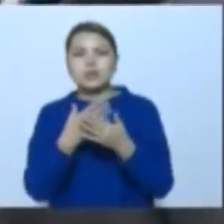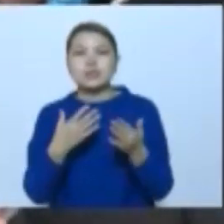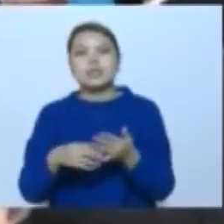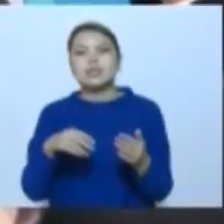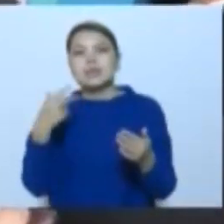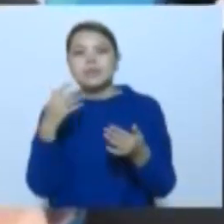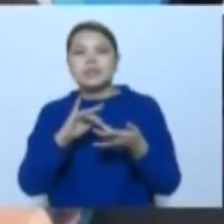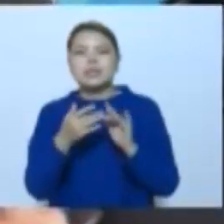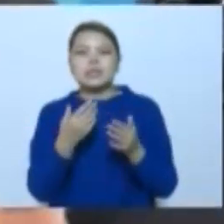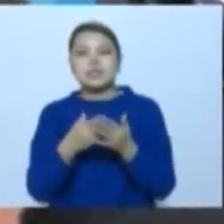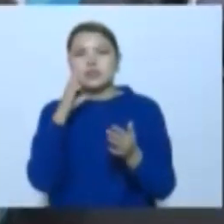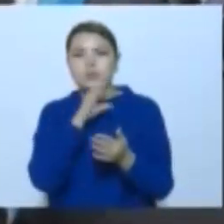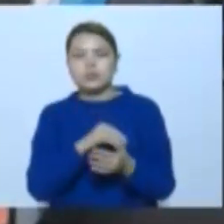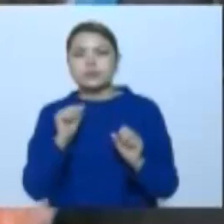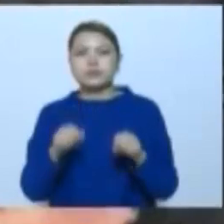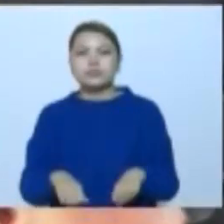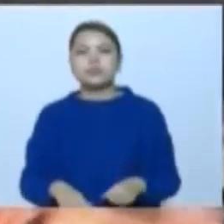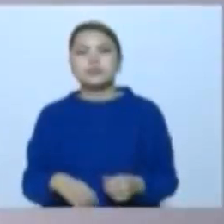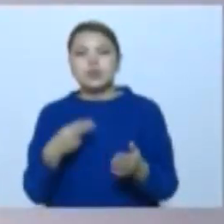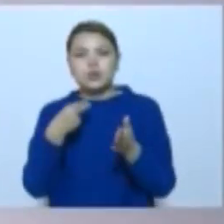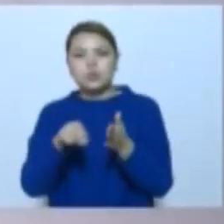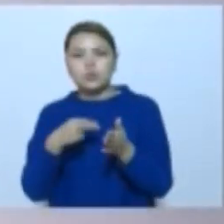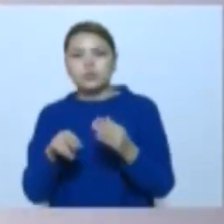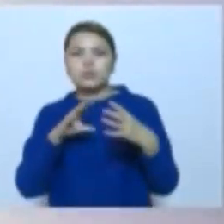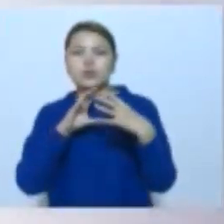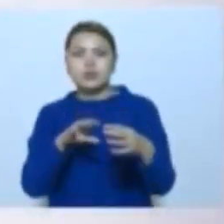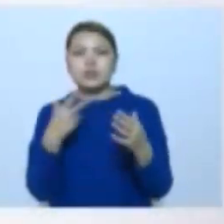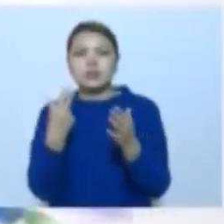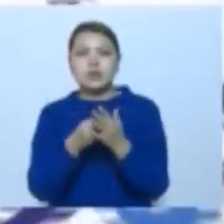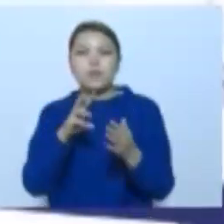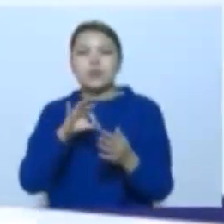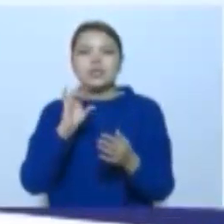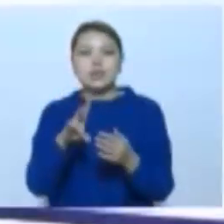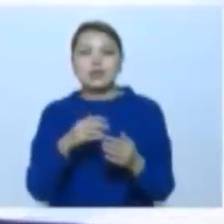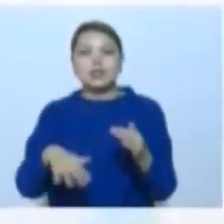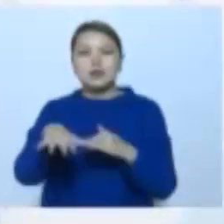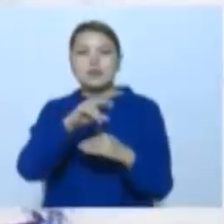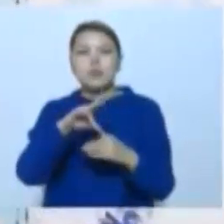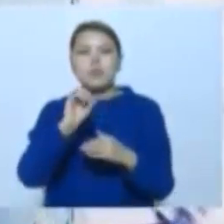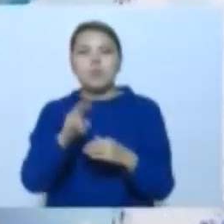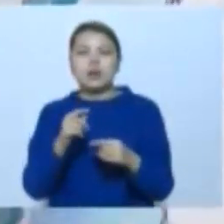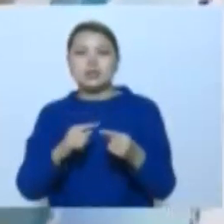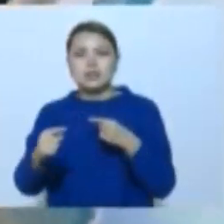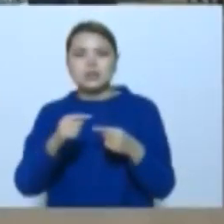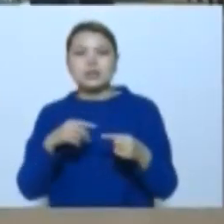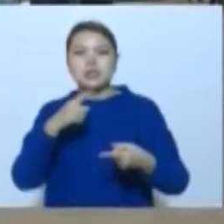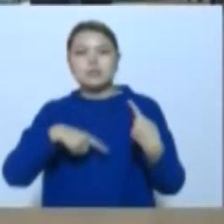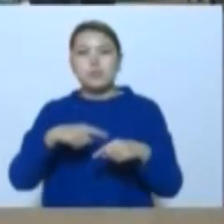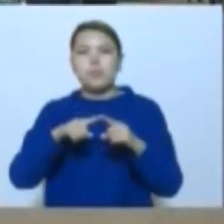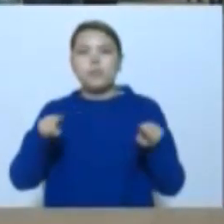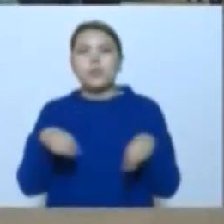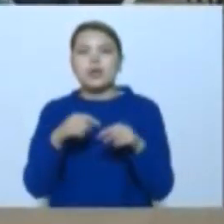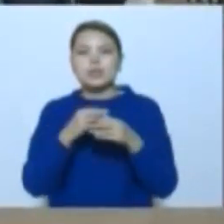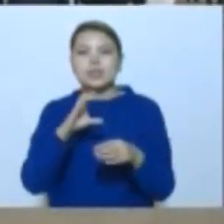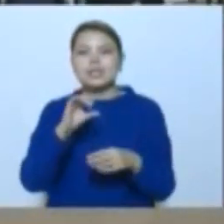проездных билетов для удобства пассажиров приобретение автобусов и запуск метановой заправочной станции реализованы в рамках инвестиционного проекта